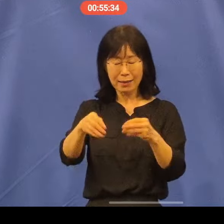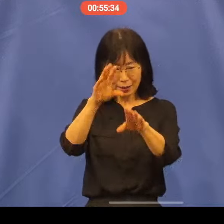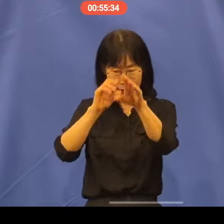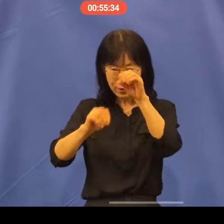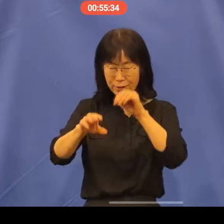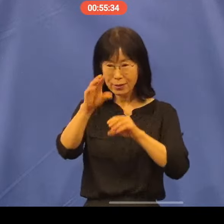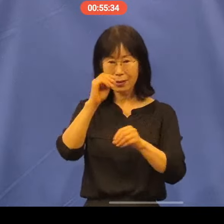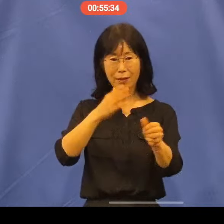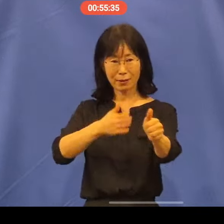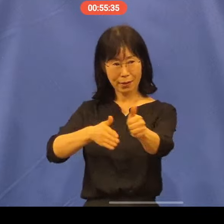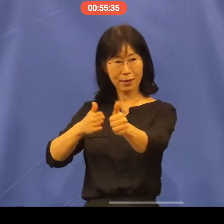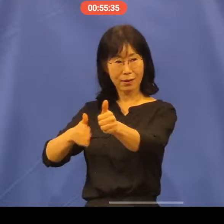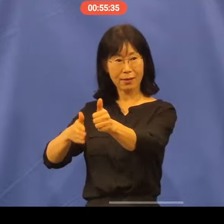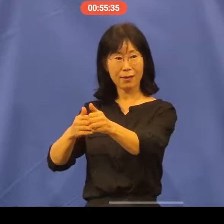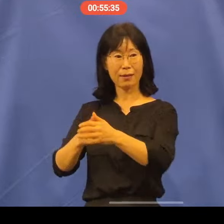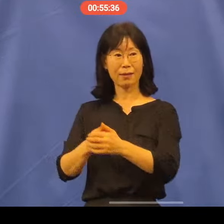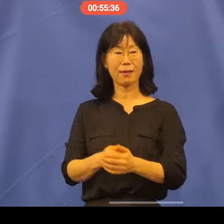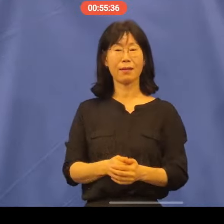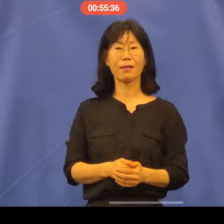잡힐 듯 안 잡힐 듯.